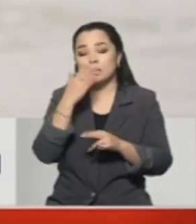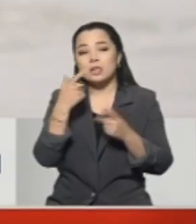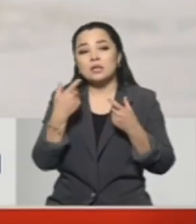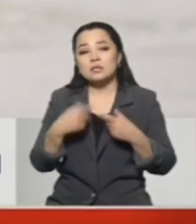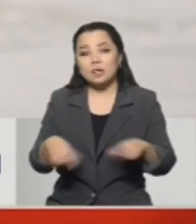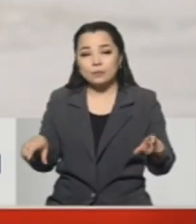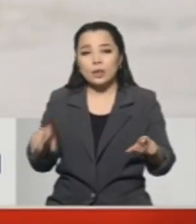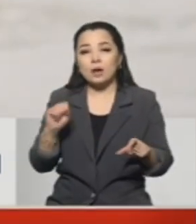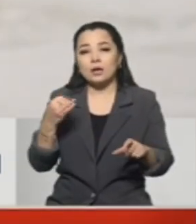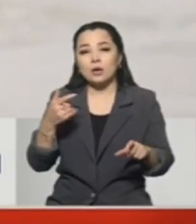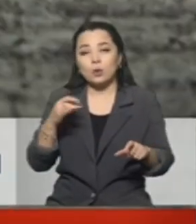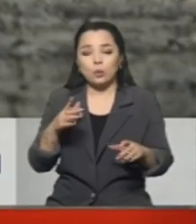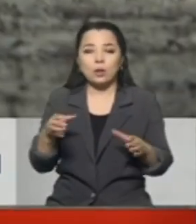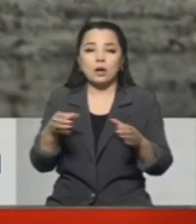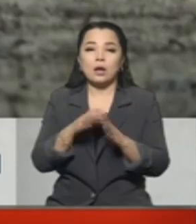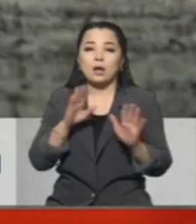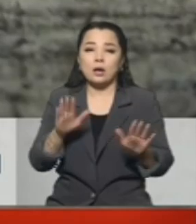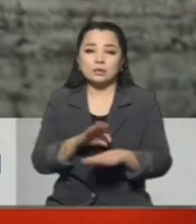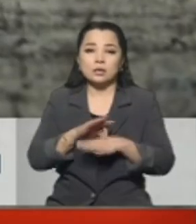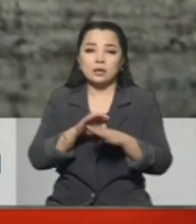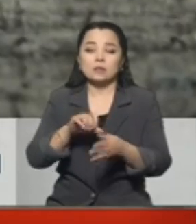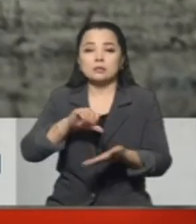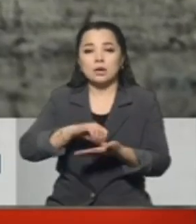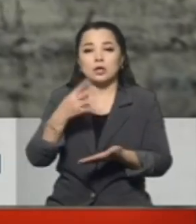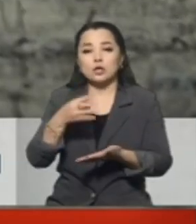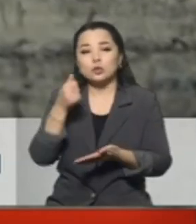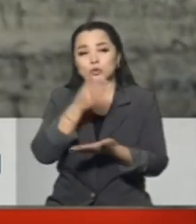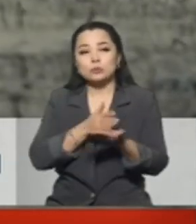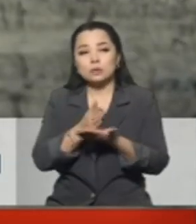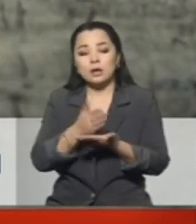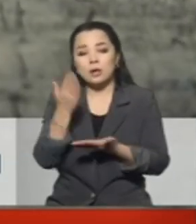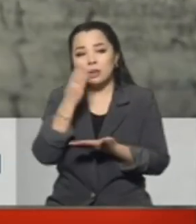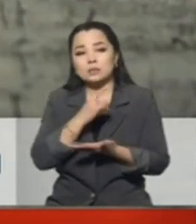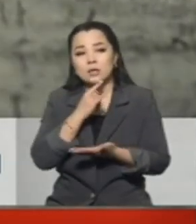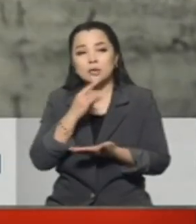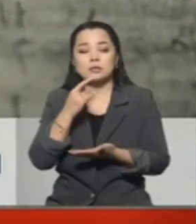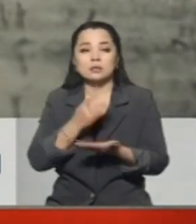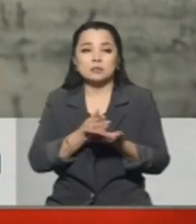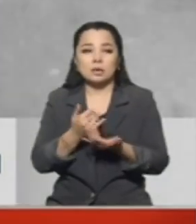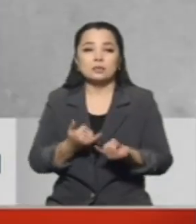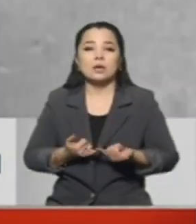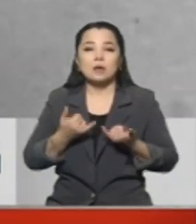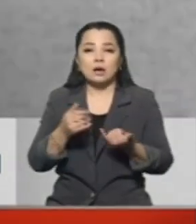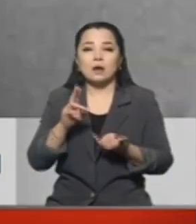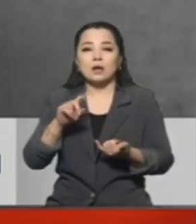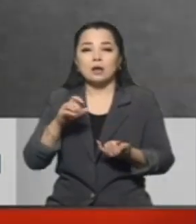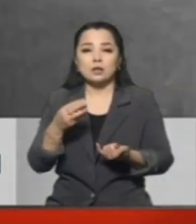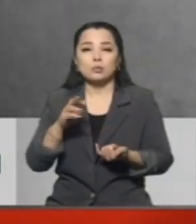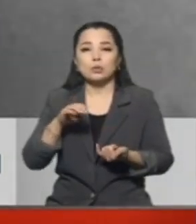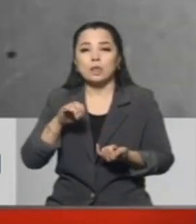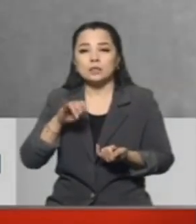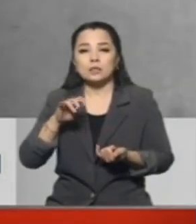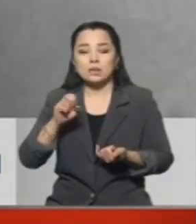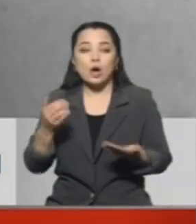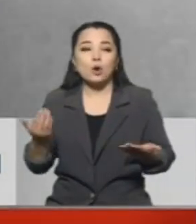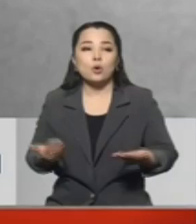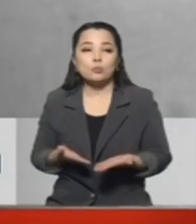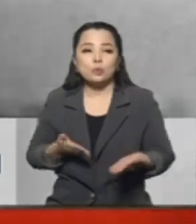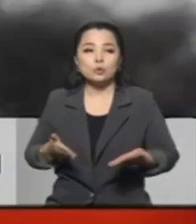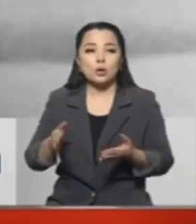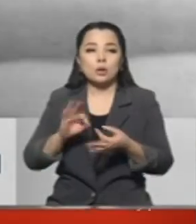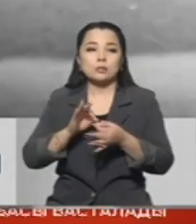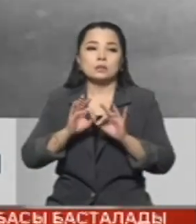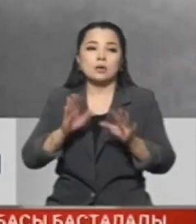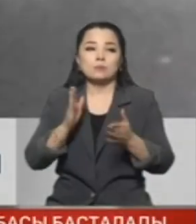Кинолентада Айгүл ансамблінің әншісі, 40 жылға жуық Қазақстан телеарнасында қызмет еткен Қарлығаш Мұртазинаның өмір жолы